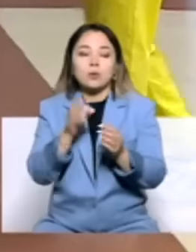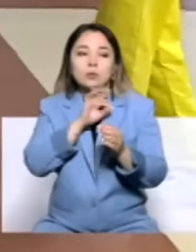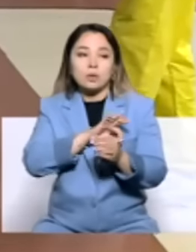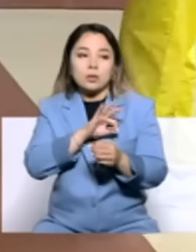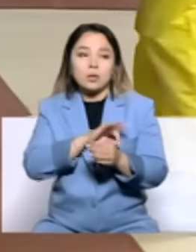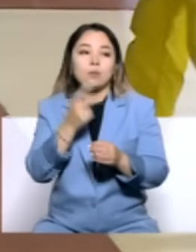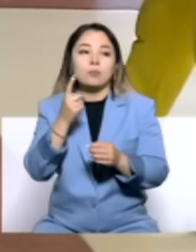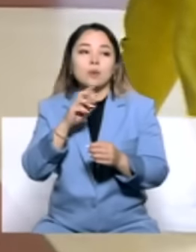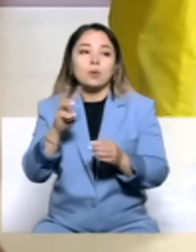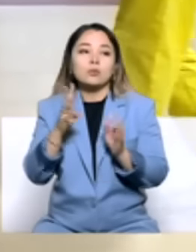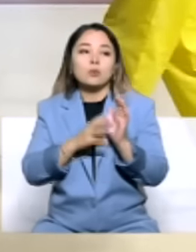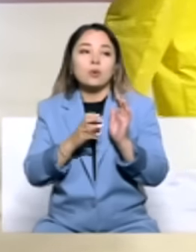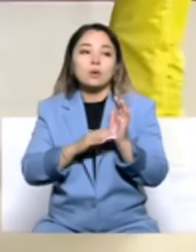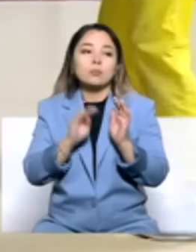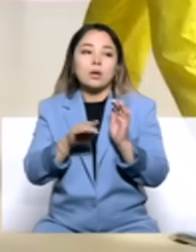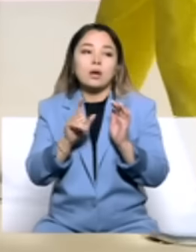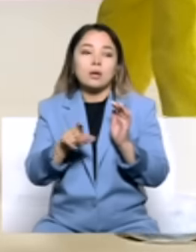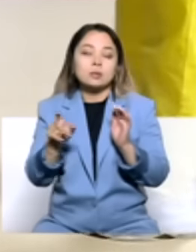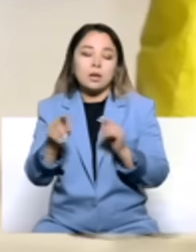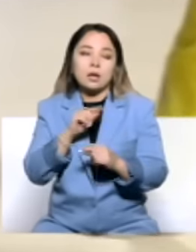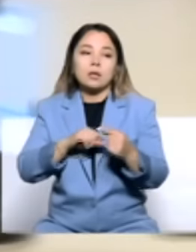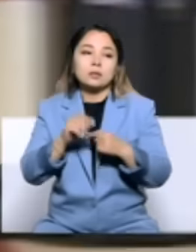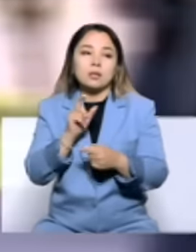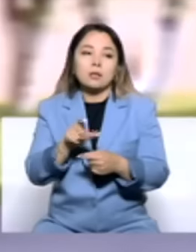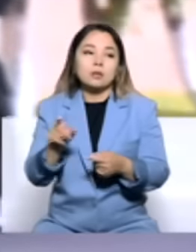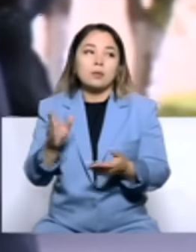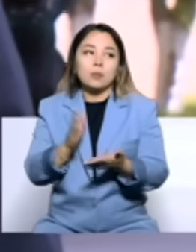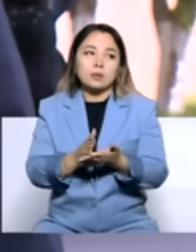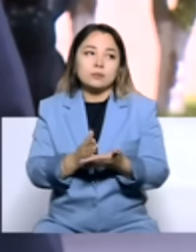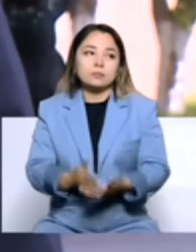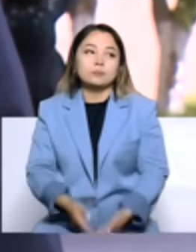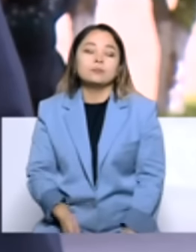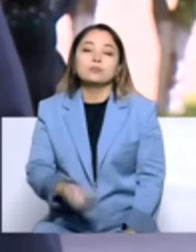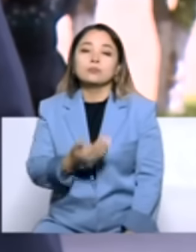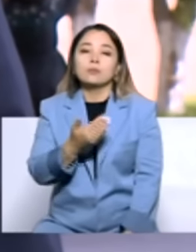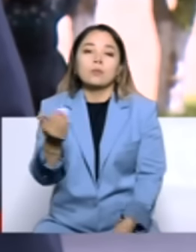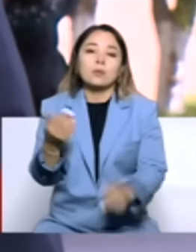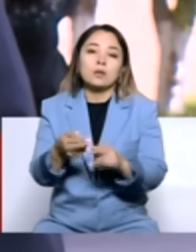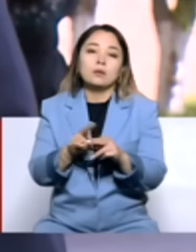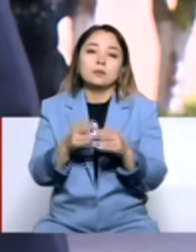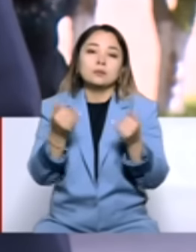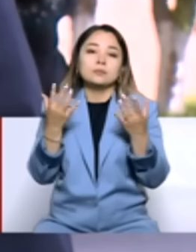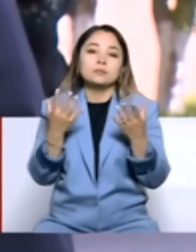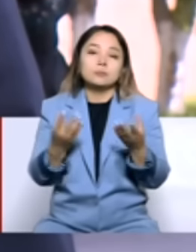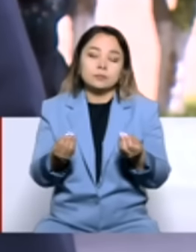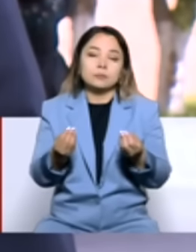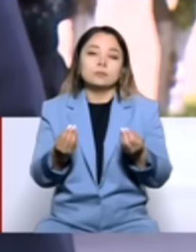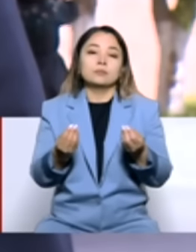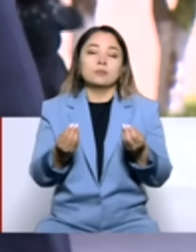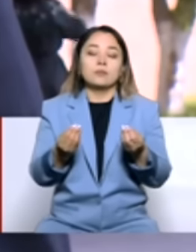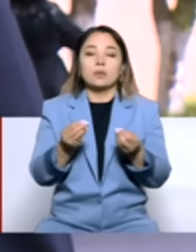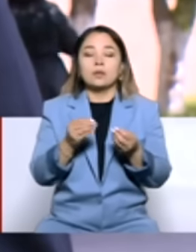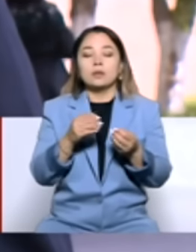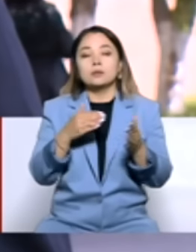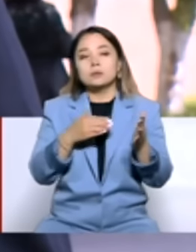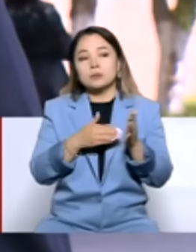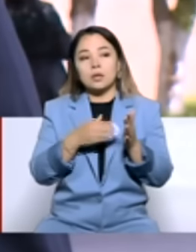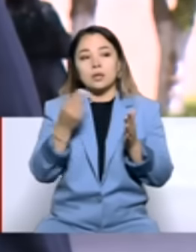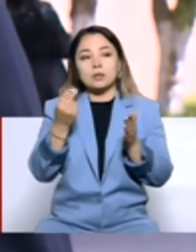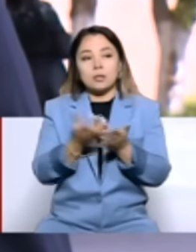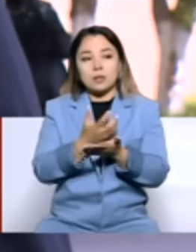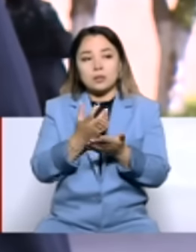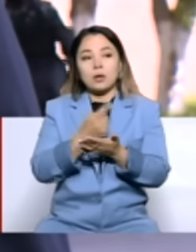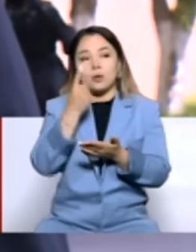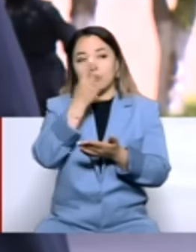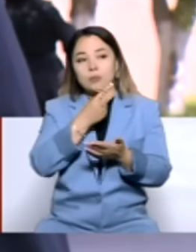қолданатын 1 миллион 900 мыңнан астам кәсіпкер бар. Олар үшін қазіргі уақытта шекті табыс бір жылда